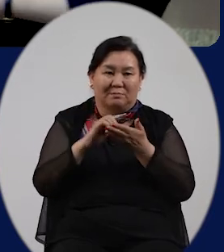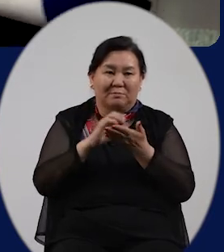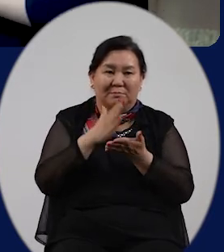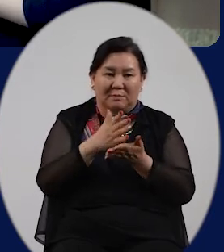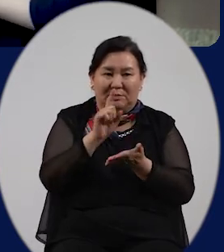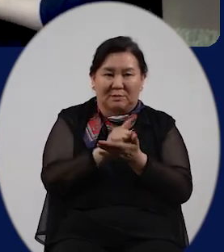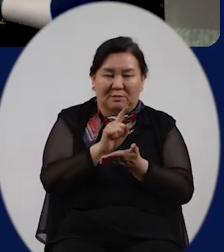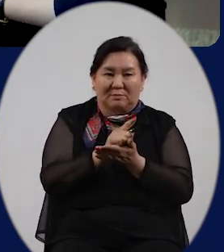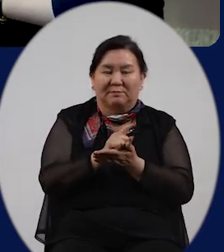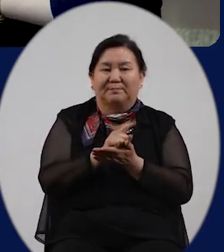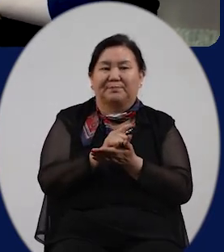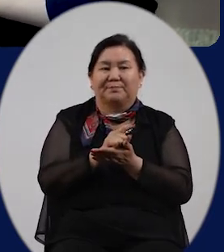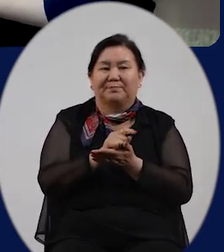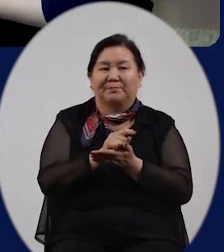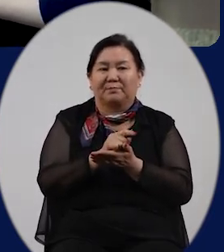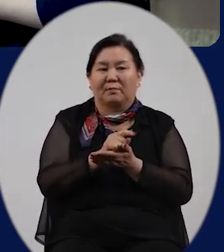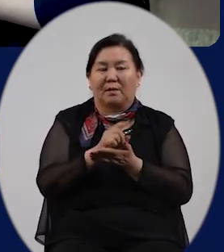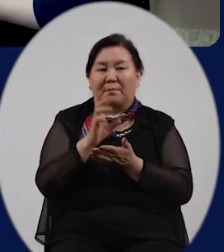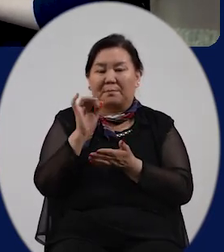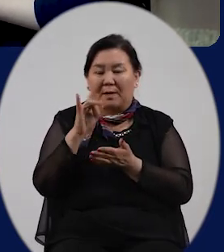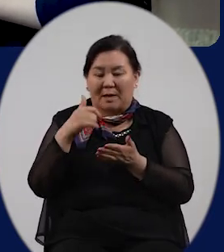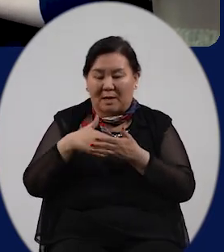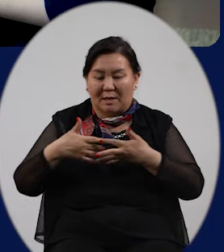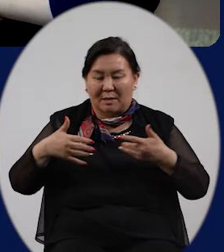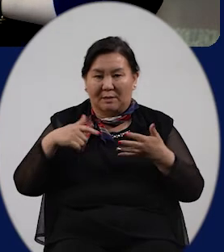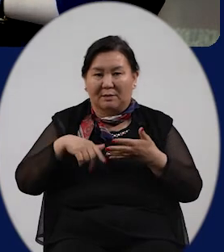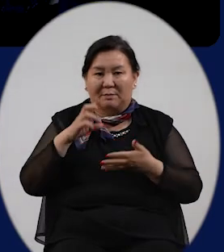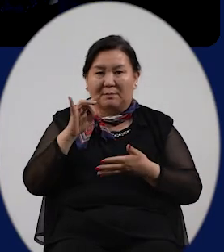pack and list дээр бол бид нар зөвхөн бараа бүтээгдэхүүний